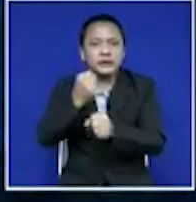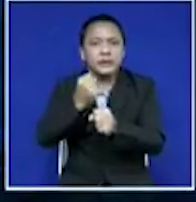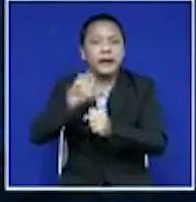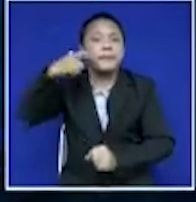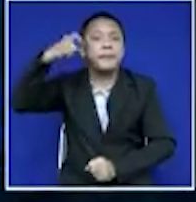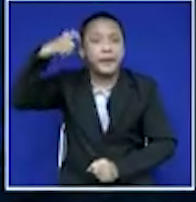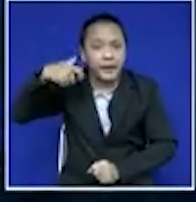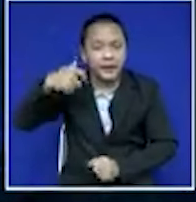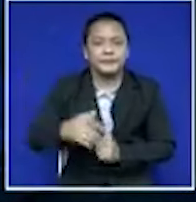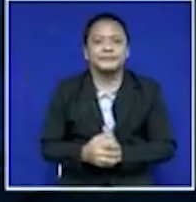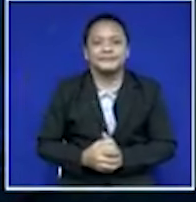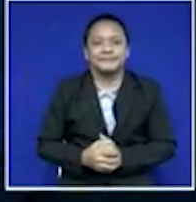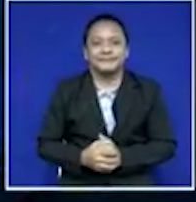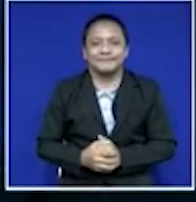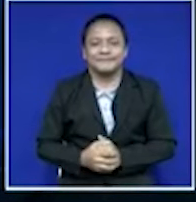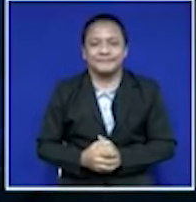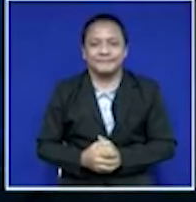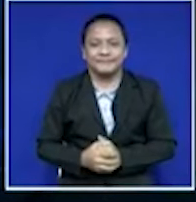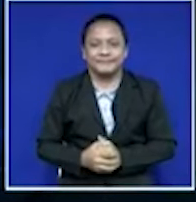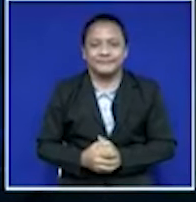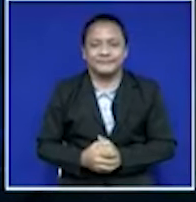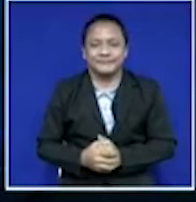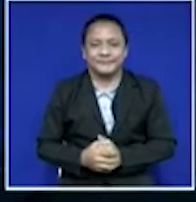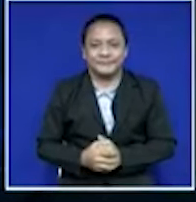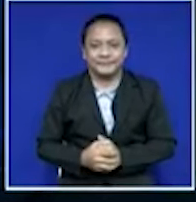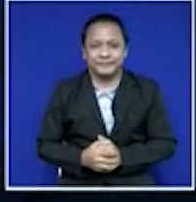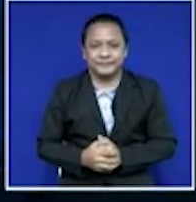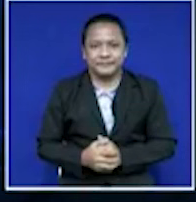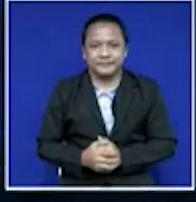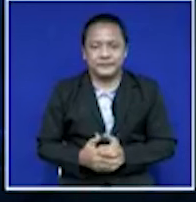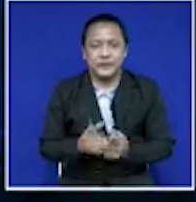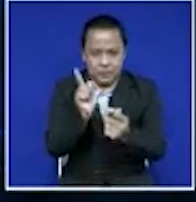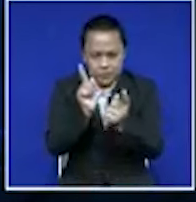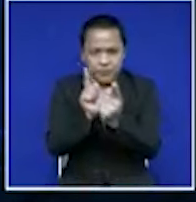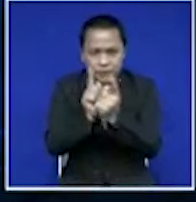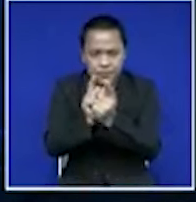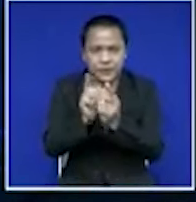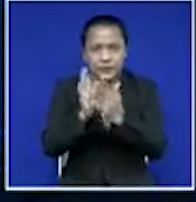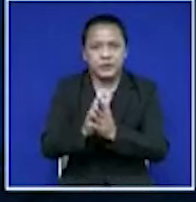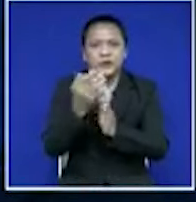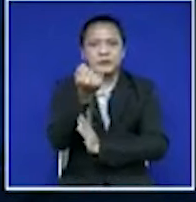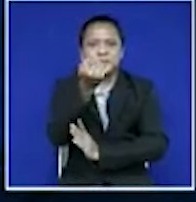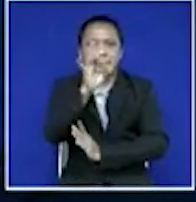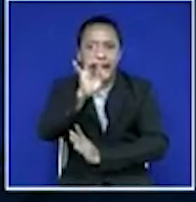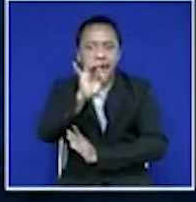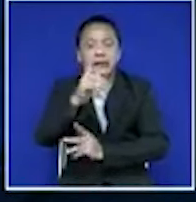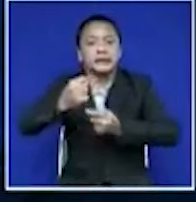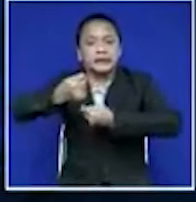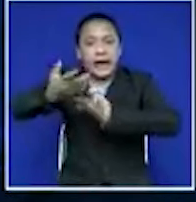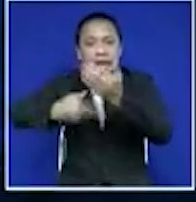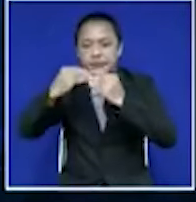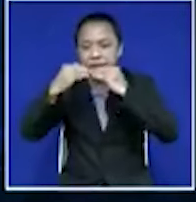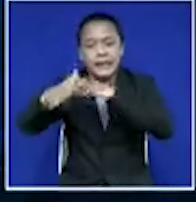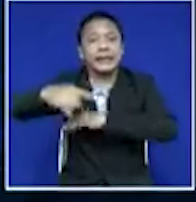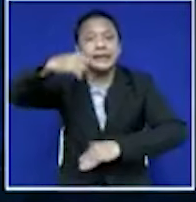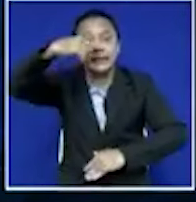าก็แต่ว่าก็ภาษาตอนนี้ยังไม่มีเวลาในการแก้ไขนะครับตรวจพบเชื้อนะครับแล้วก็18คือตลาดทะเลไท